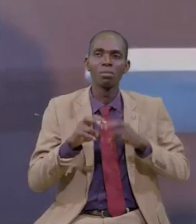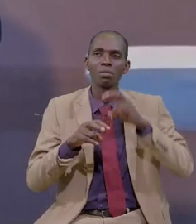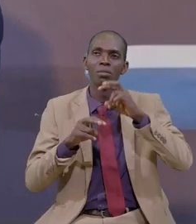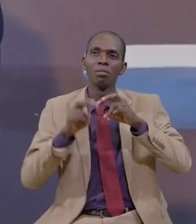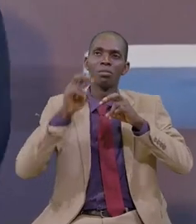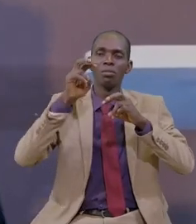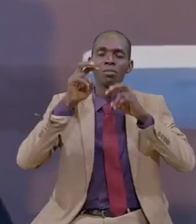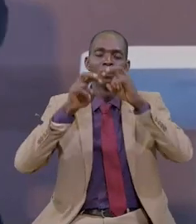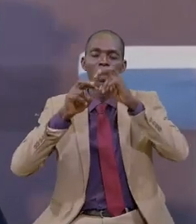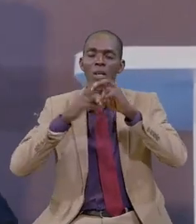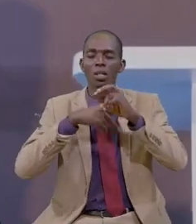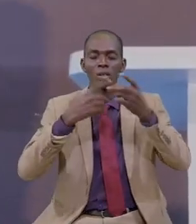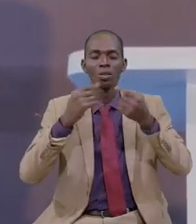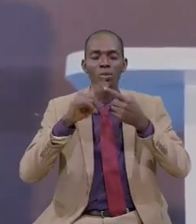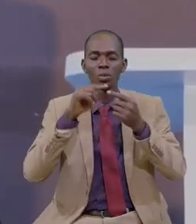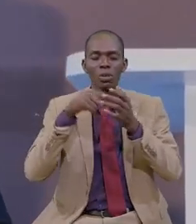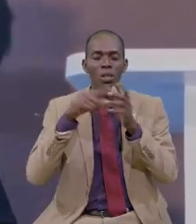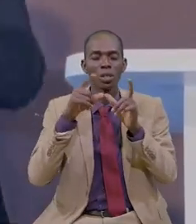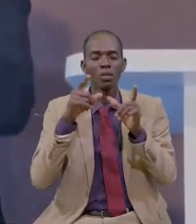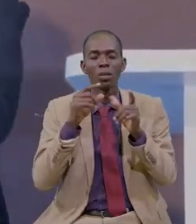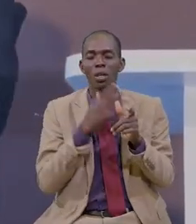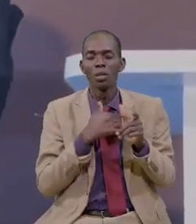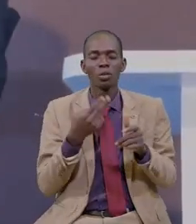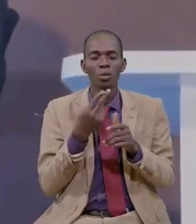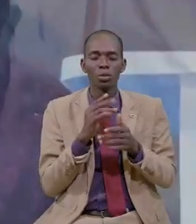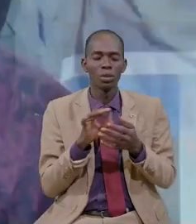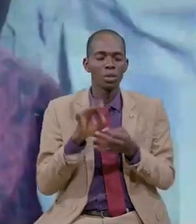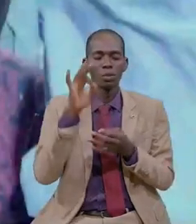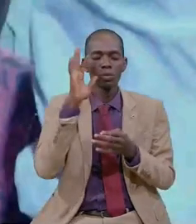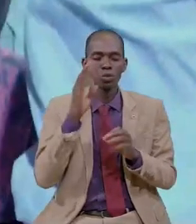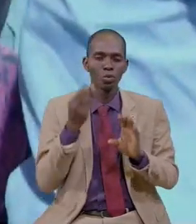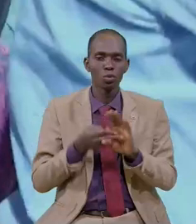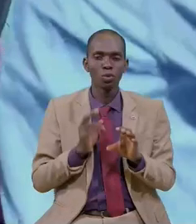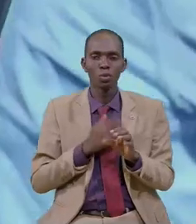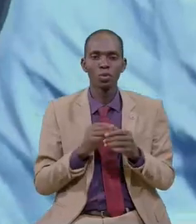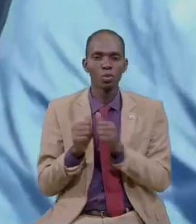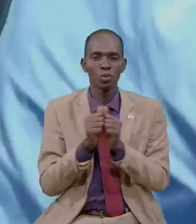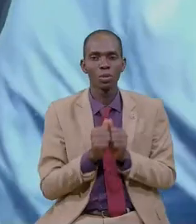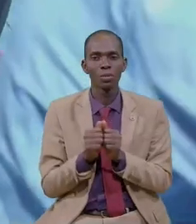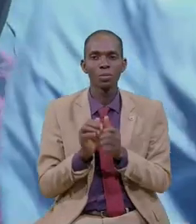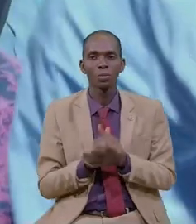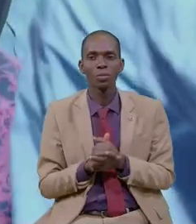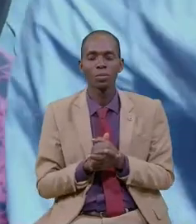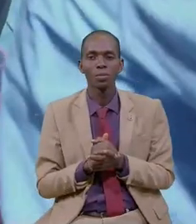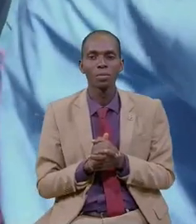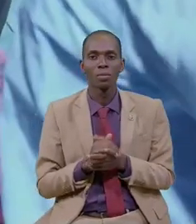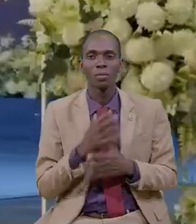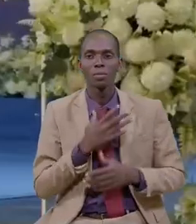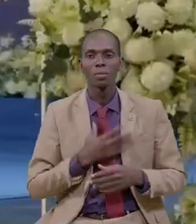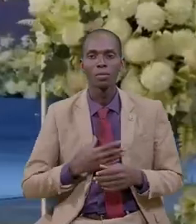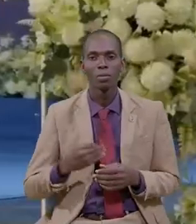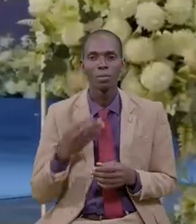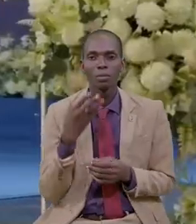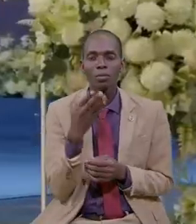Et il vient à tel niveau. Et le Saint-Esprit va nous joindre ensemble. Ainsi donc, il